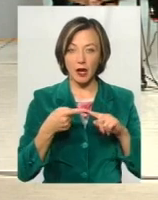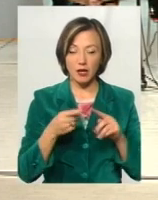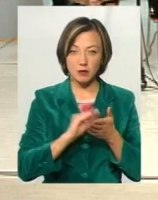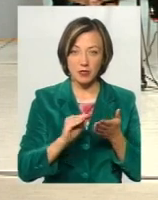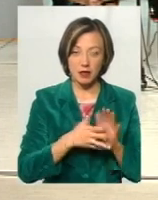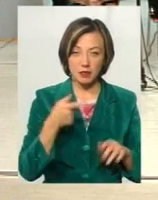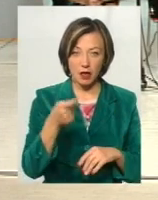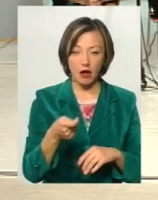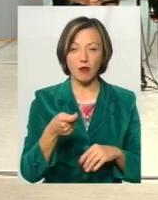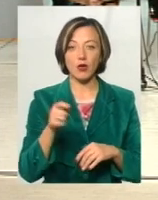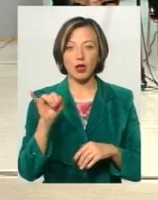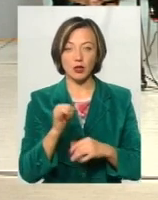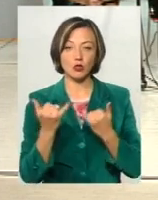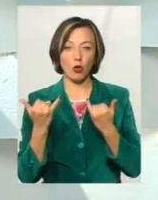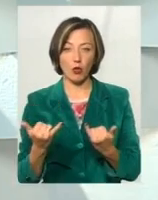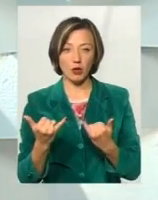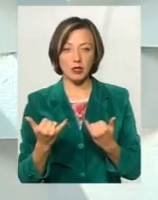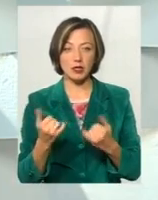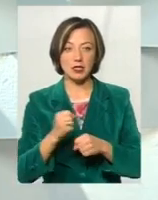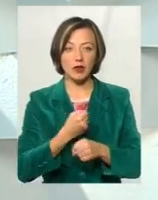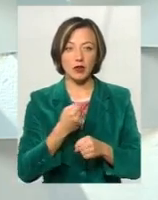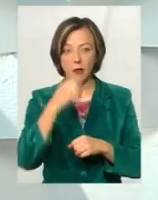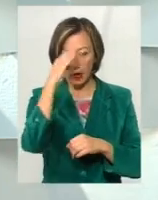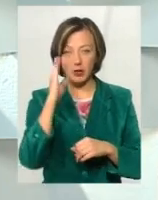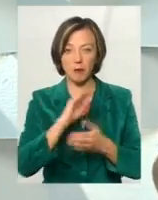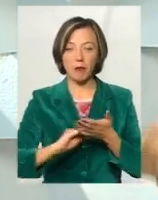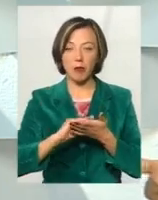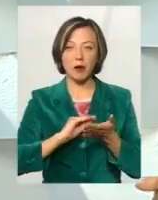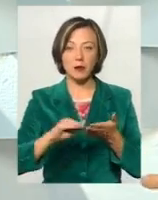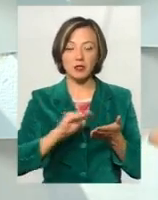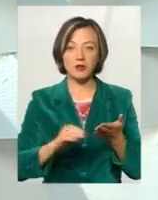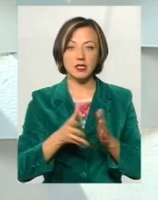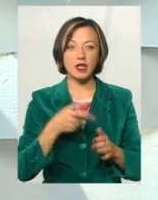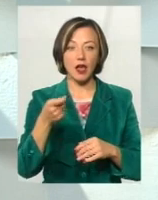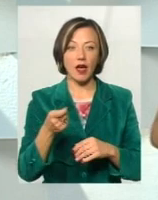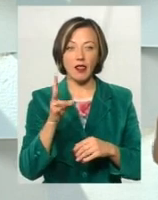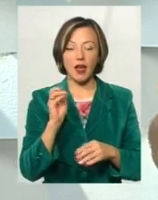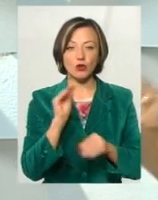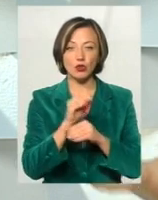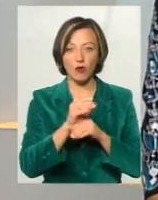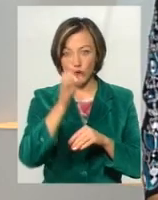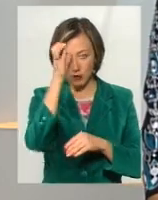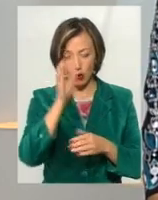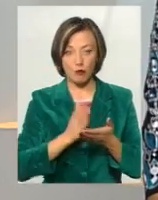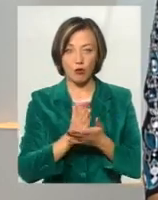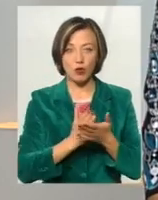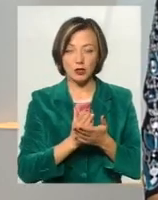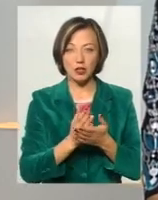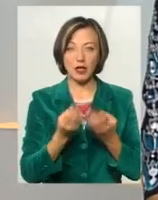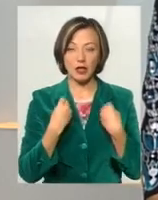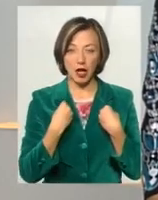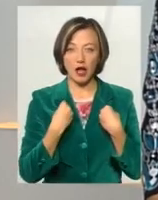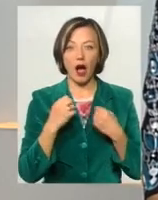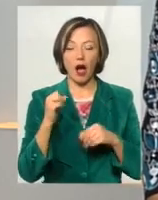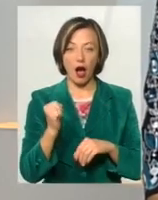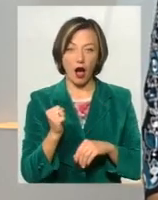написали заяву, і сьогодні нас заставляють батьків переписувати заяви. Не додаткова освітня послуга, прошу надати моїй